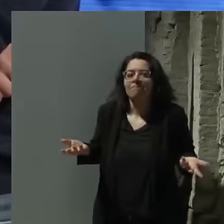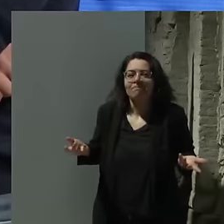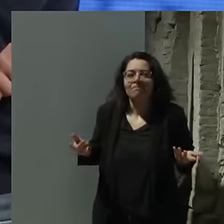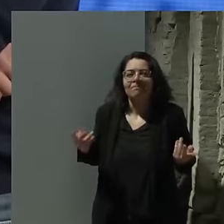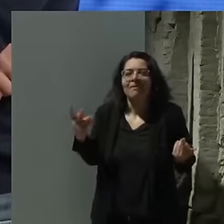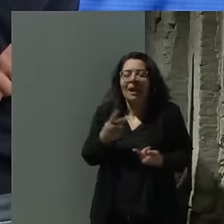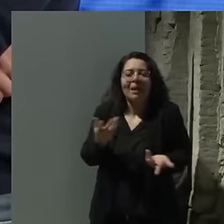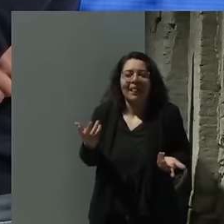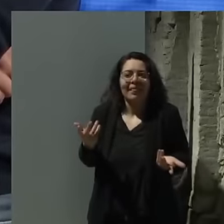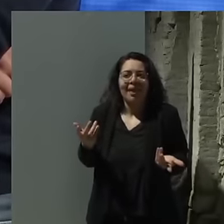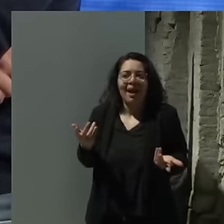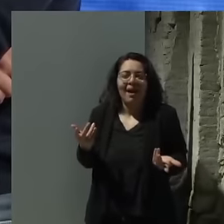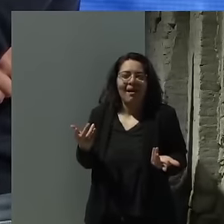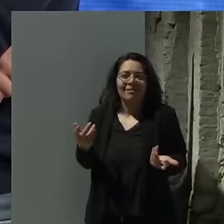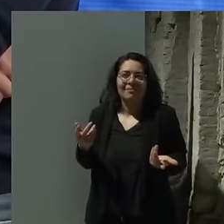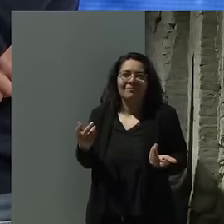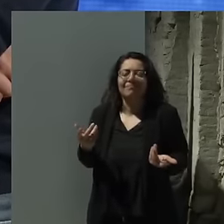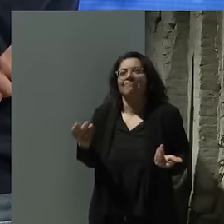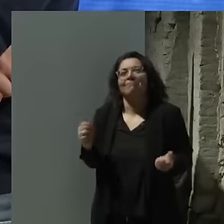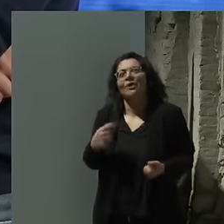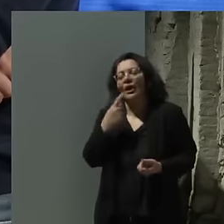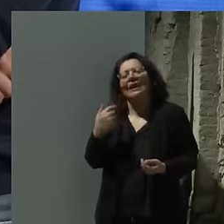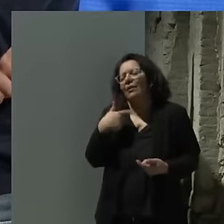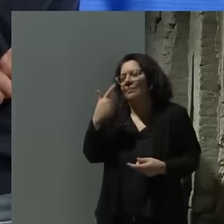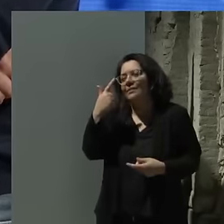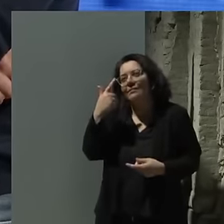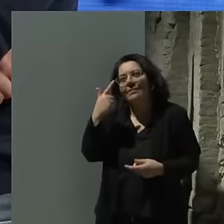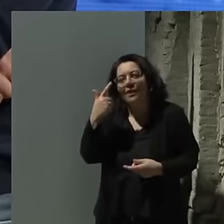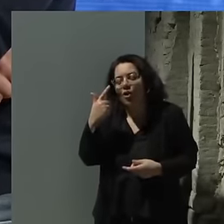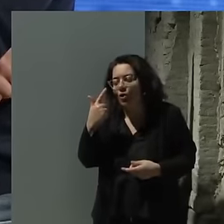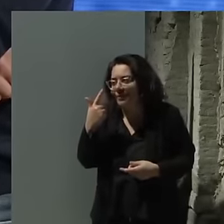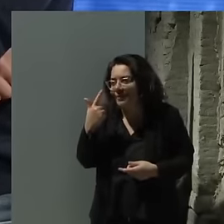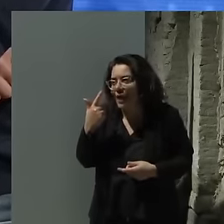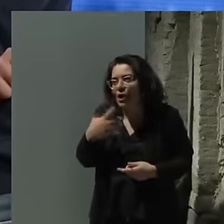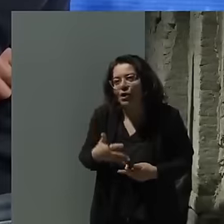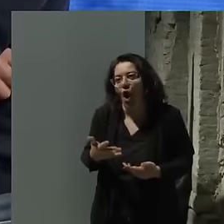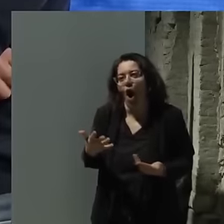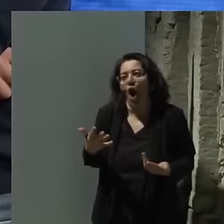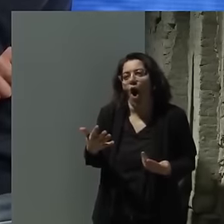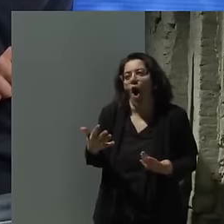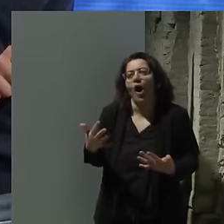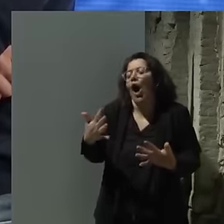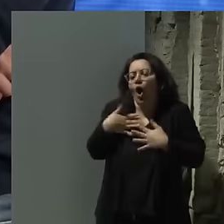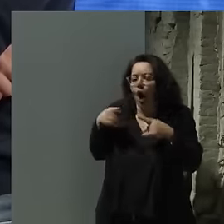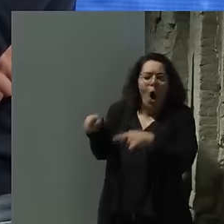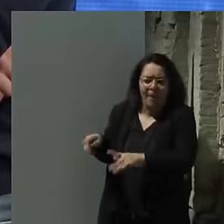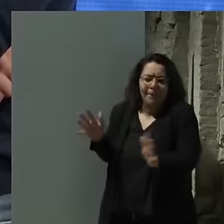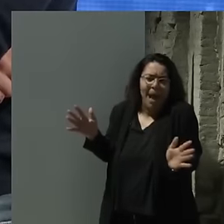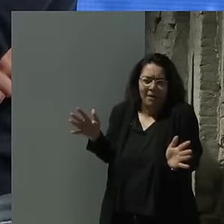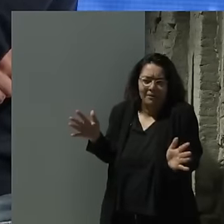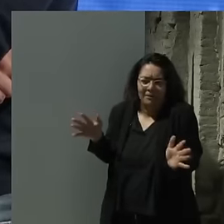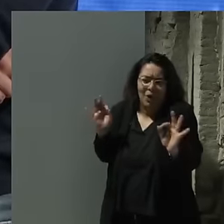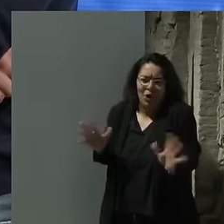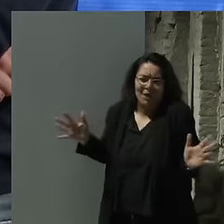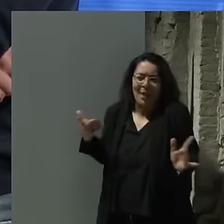che nettamente lo so benissimo, non è colpa sua, perché quando entrano in casa